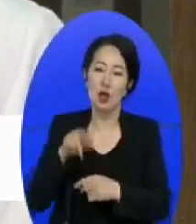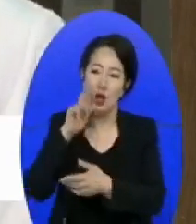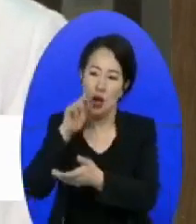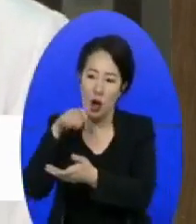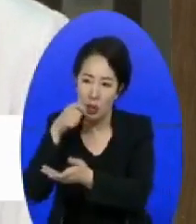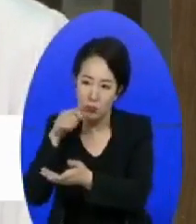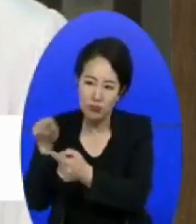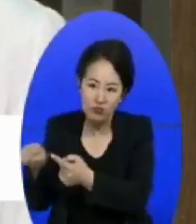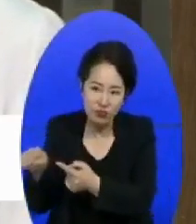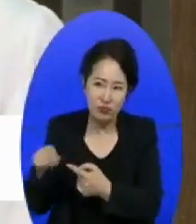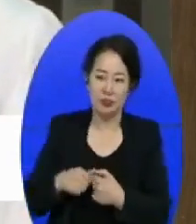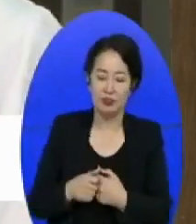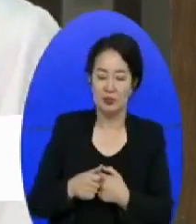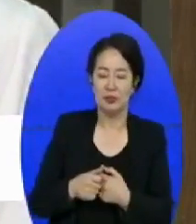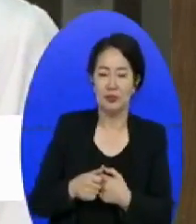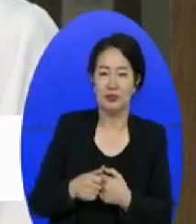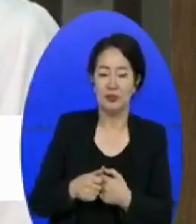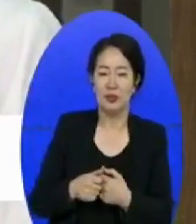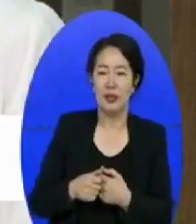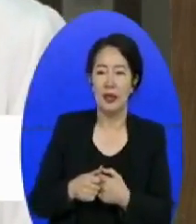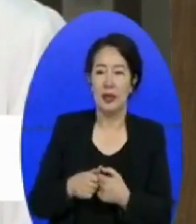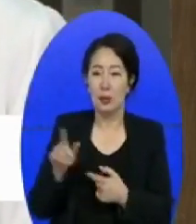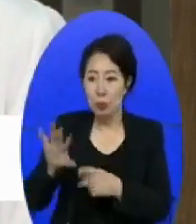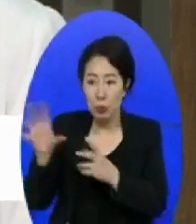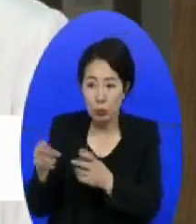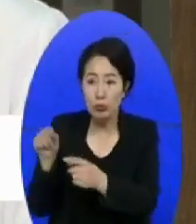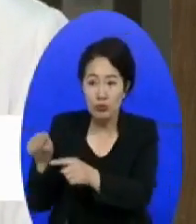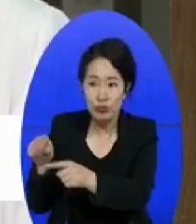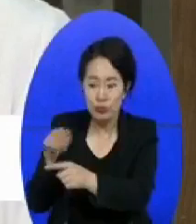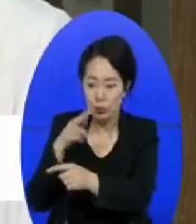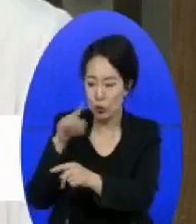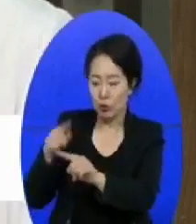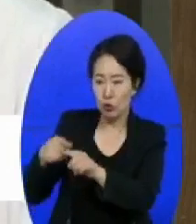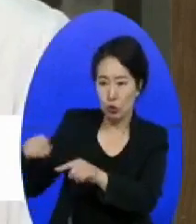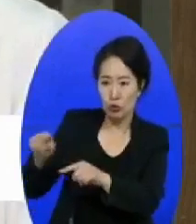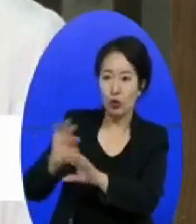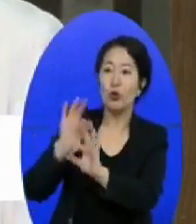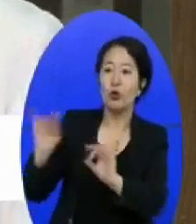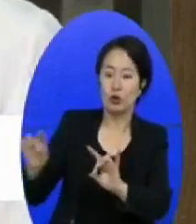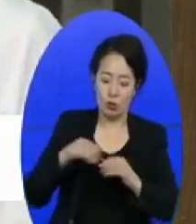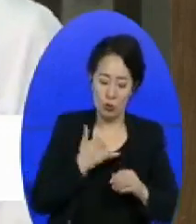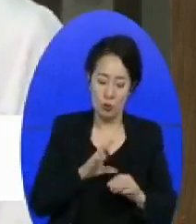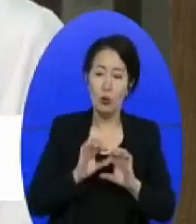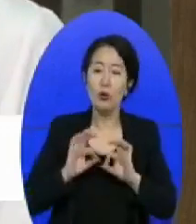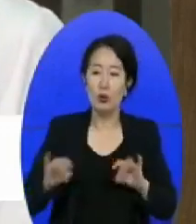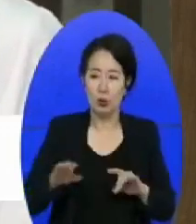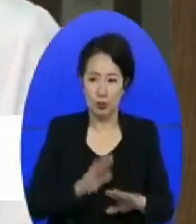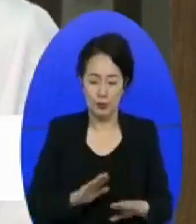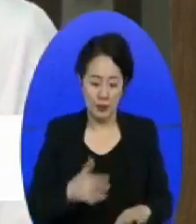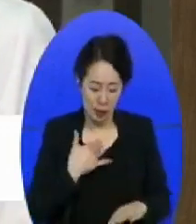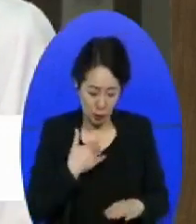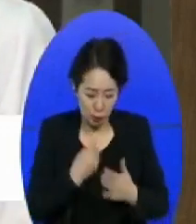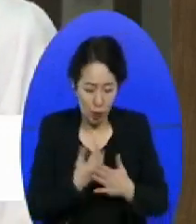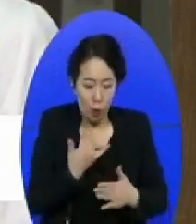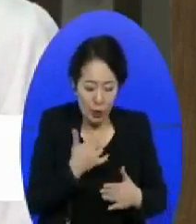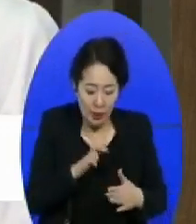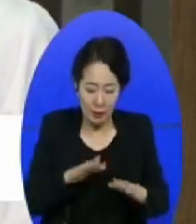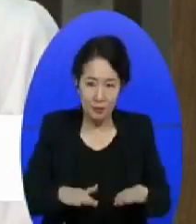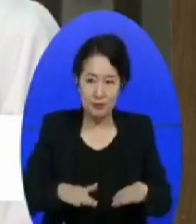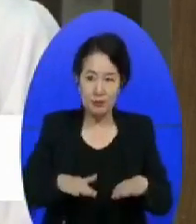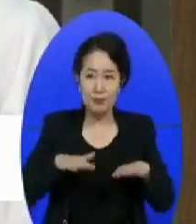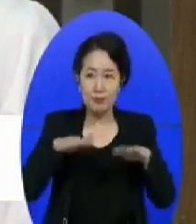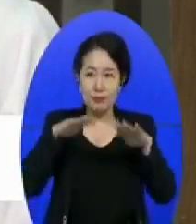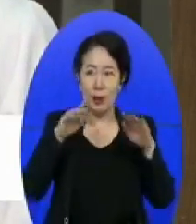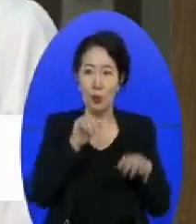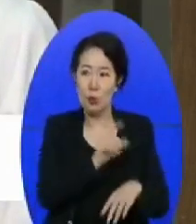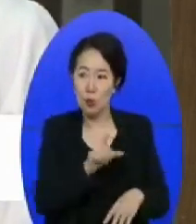хүнснийх нь тэр шинэ сэргэг юм ч байдг юм уу? Энэ бүх юмнууд мэдээж өөрлөл байгаа л та. Тийм учраас Улаанбаатар хотод өсч байгаа